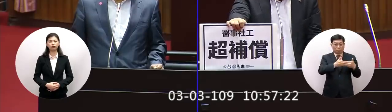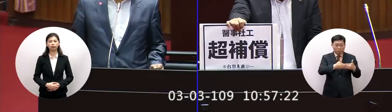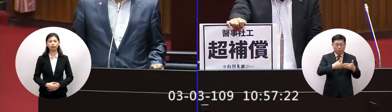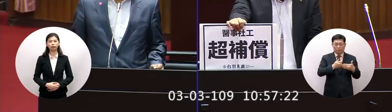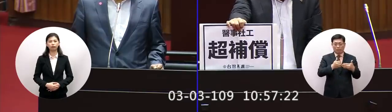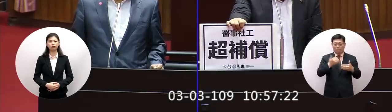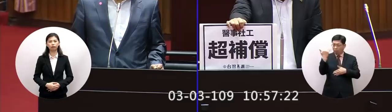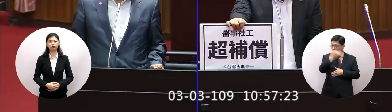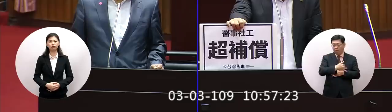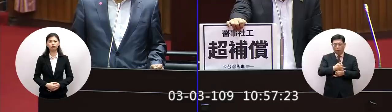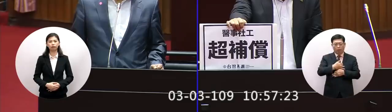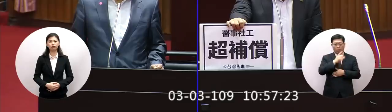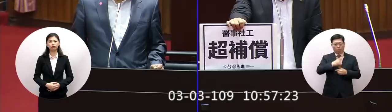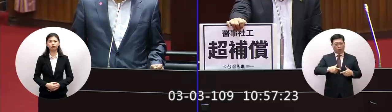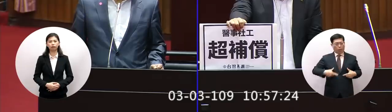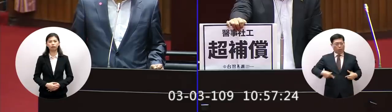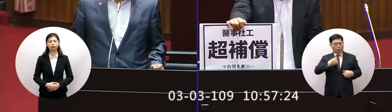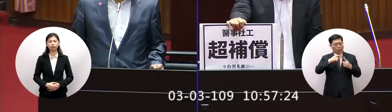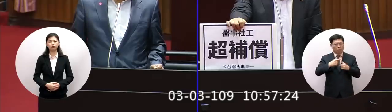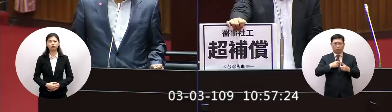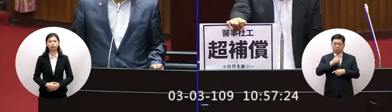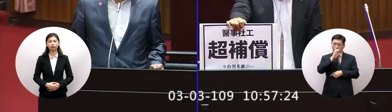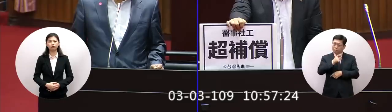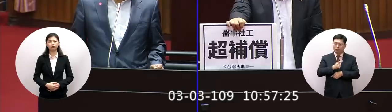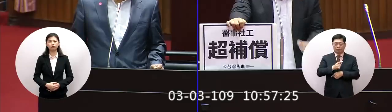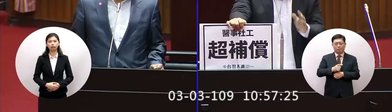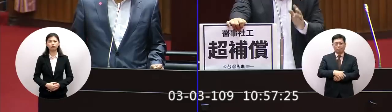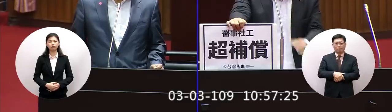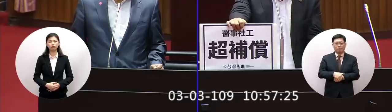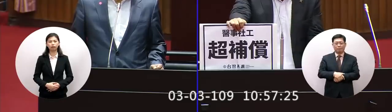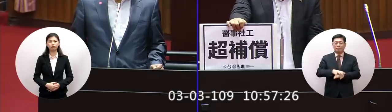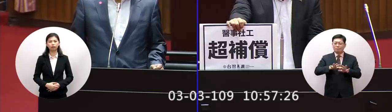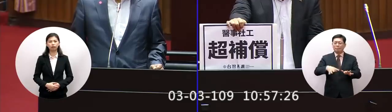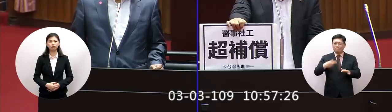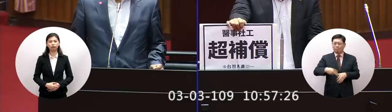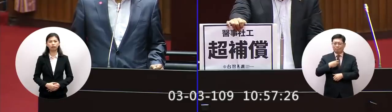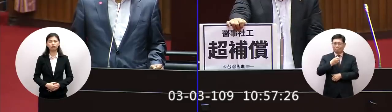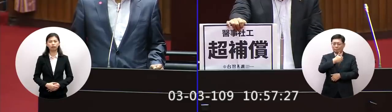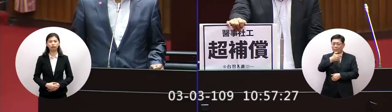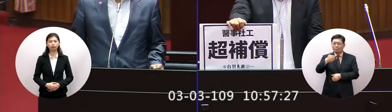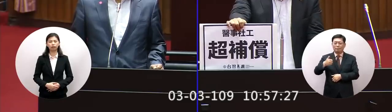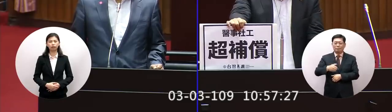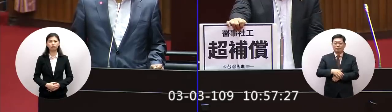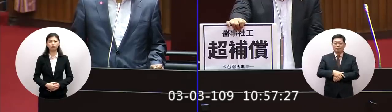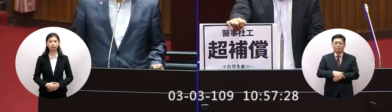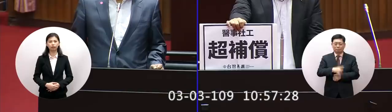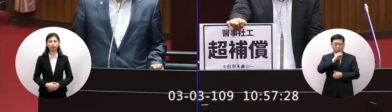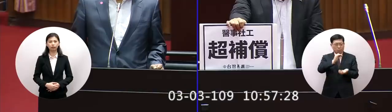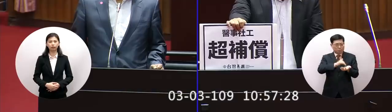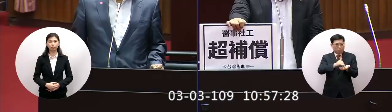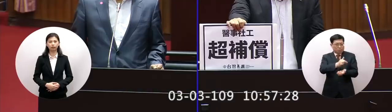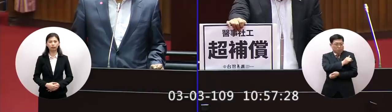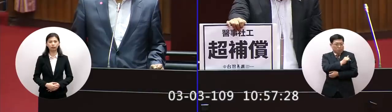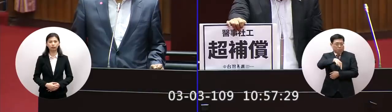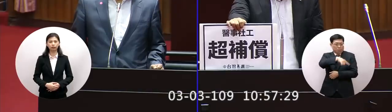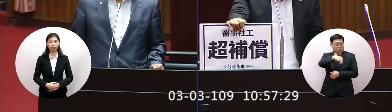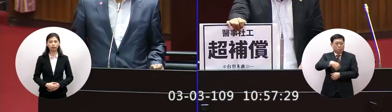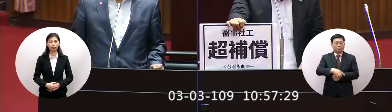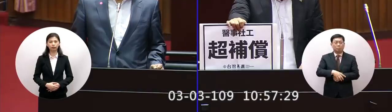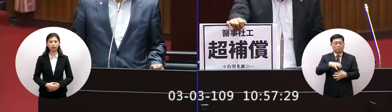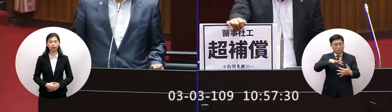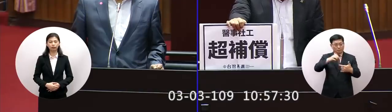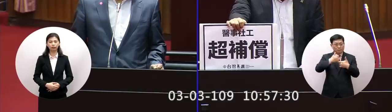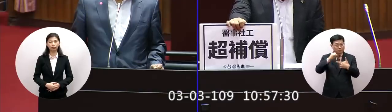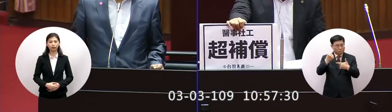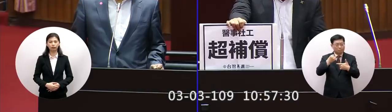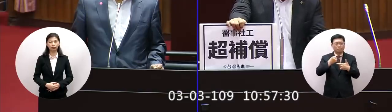伫这个时间向向拢会变勇敢的台湾人，这是一个足奇怪的代志。啊，咱来足感谢遮的这个医术人员呐。而且我一寡